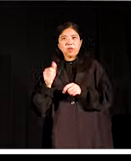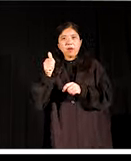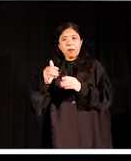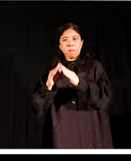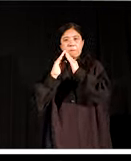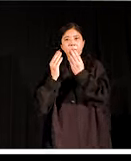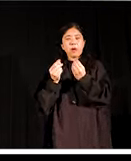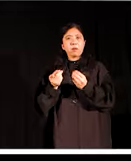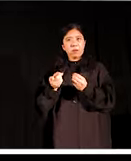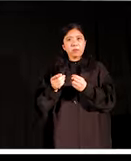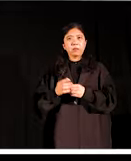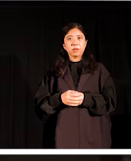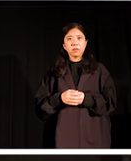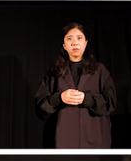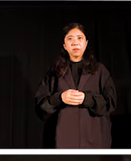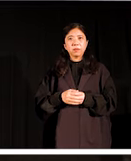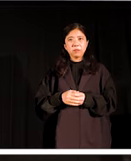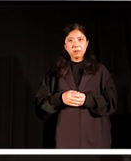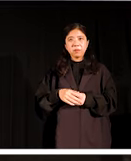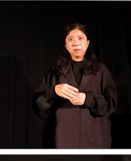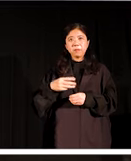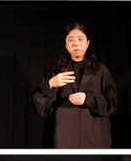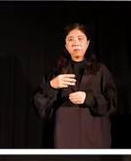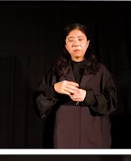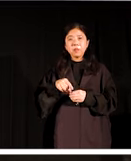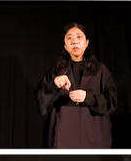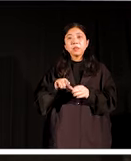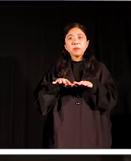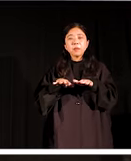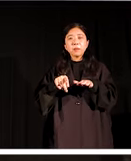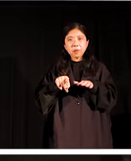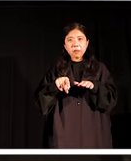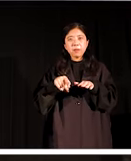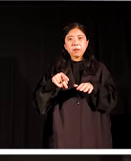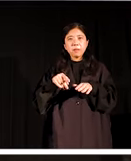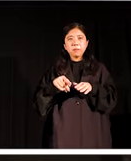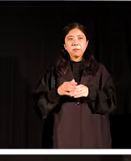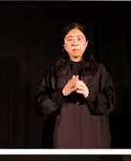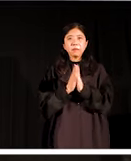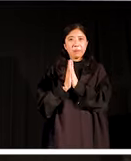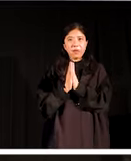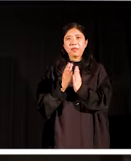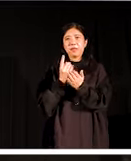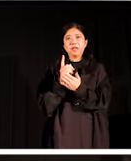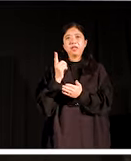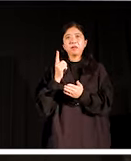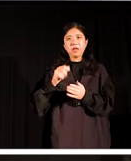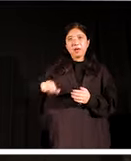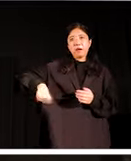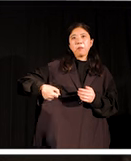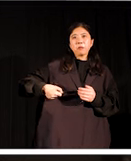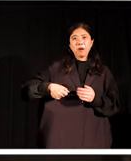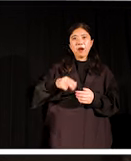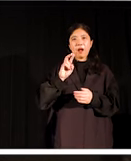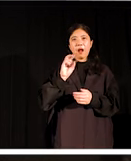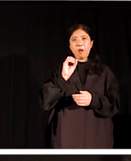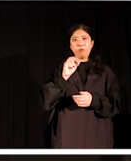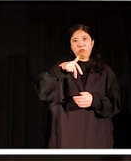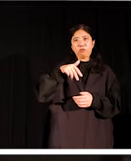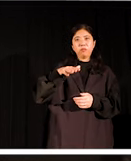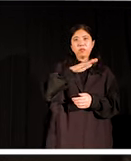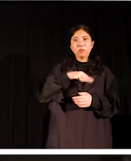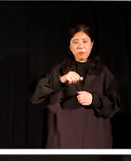た当初ミャンマーだけで診療していたんですけれど今ではあのミャンマーだけではなくてまカンボジアですとかラオスという周りの